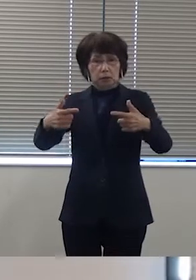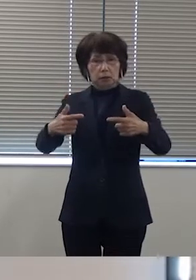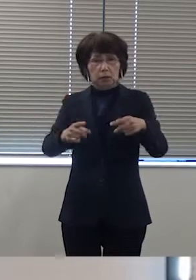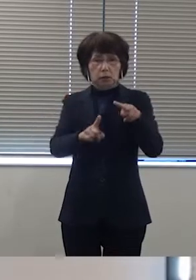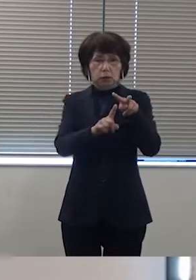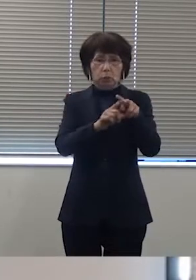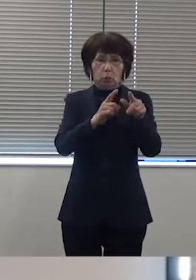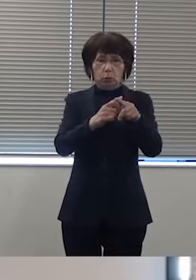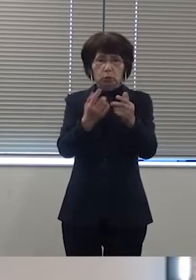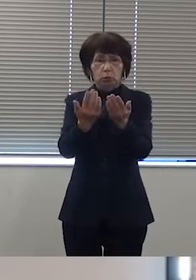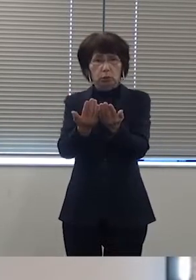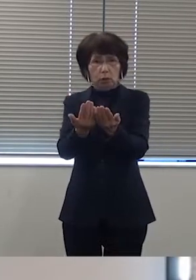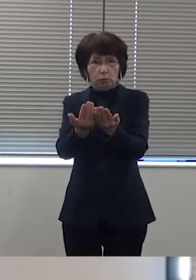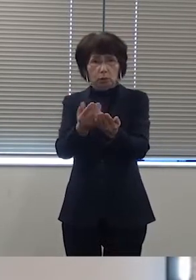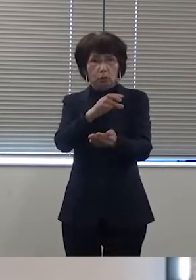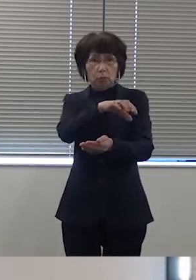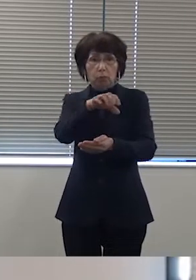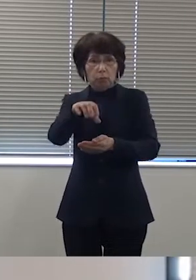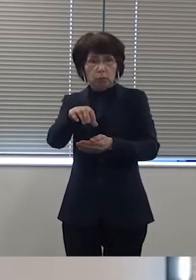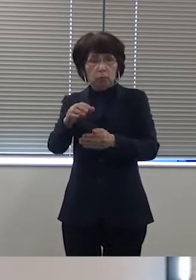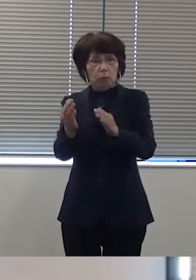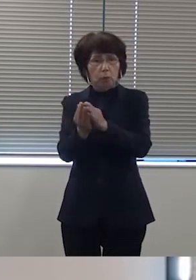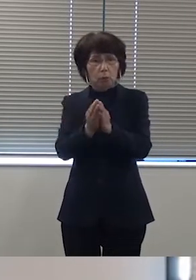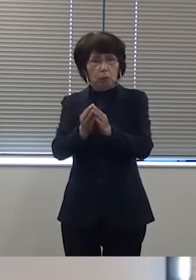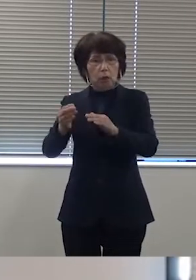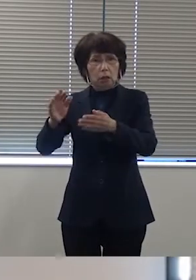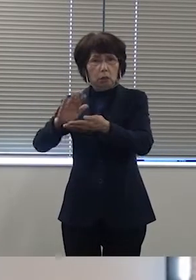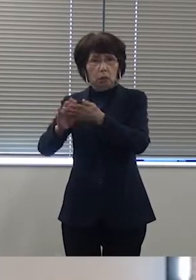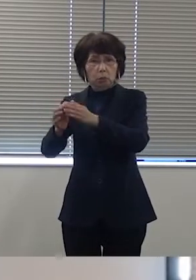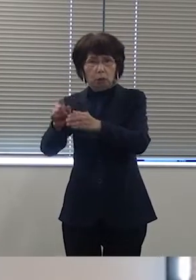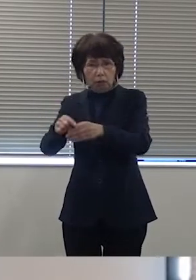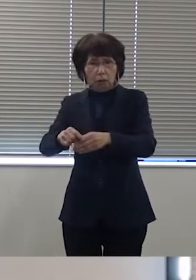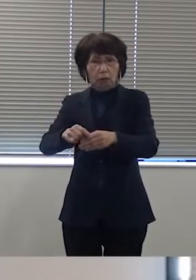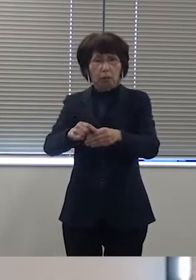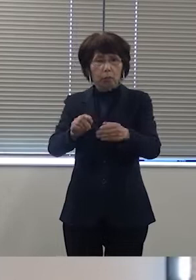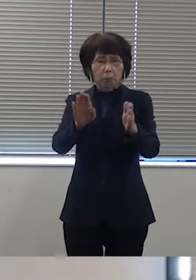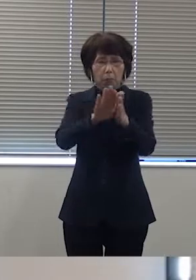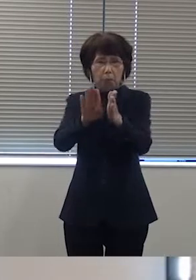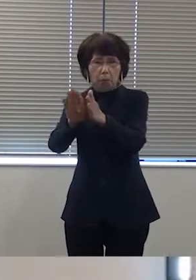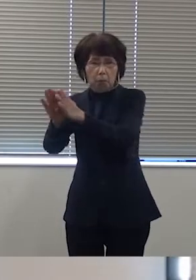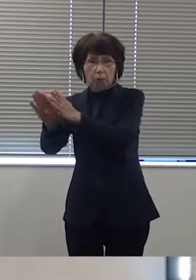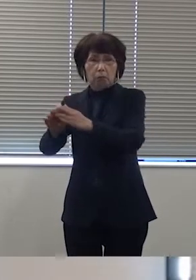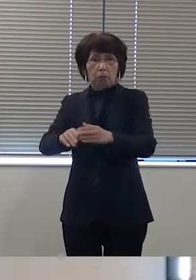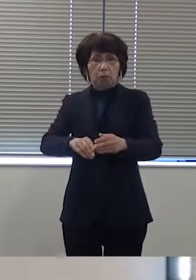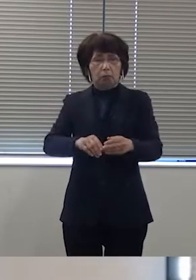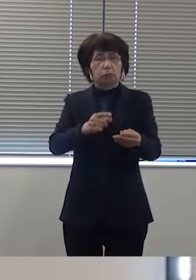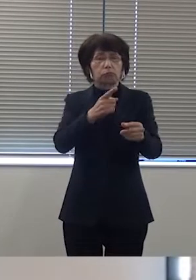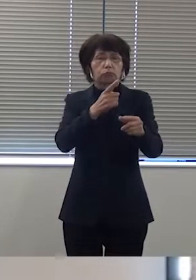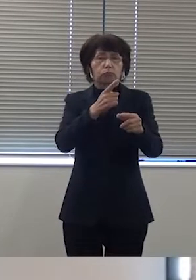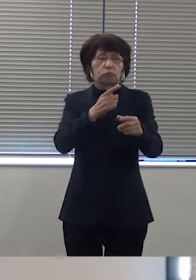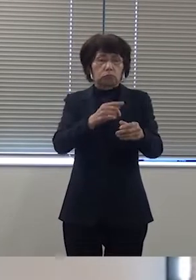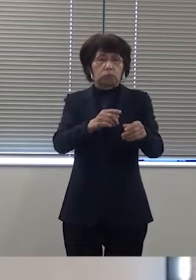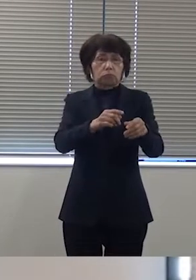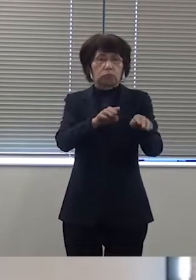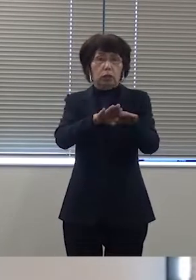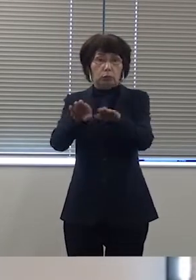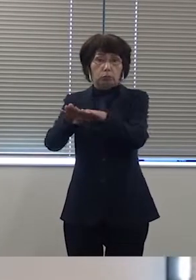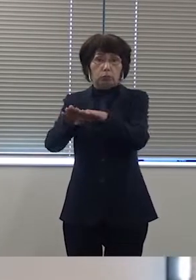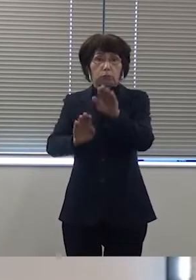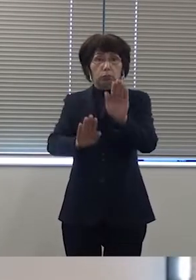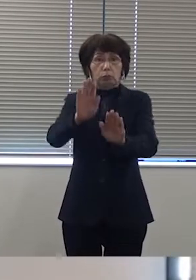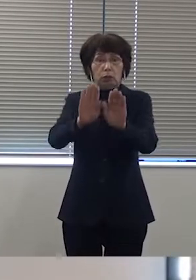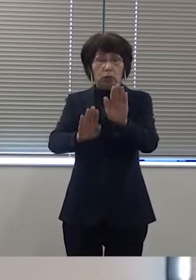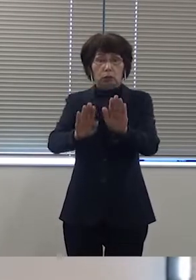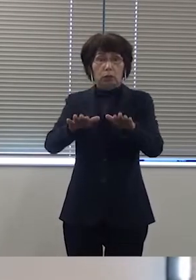中学校、もしくは幼稚園、保育園に閉まっているという状況になっています。本日、今日の時点